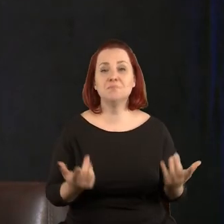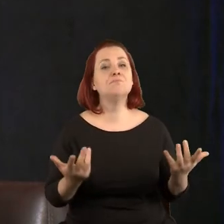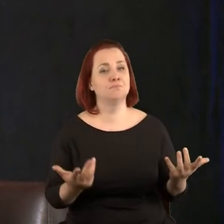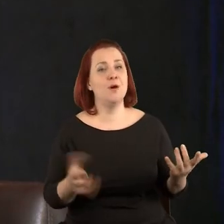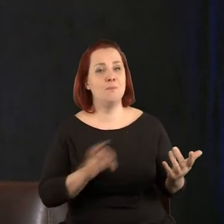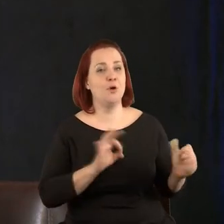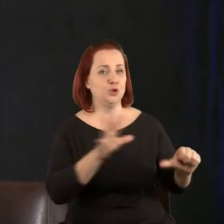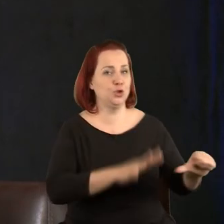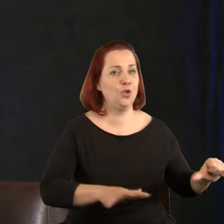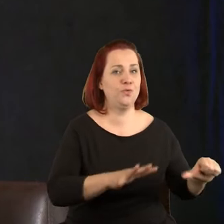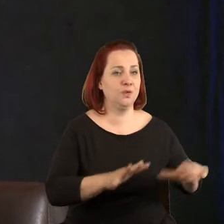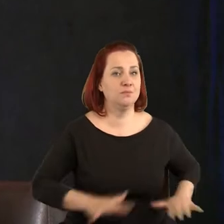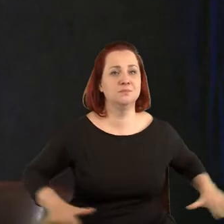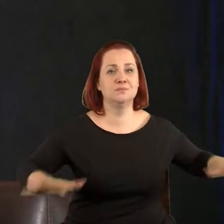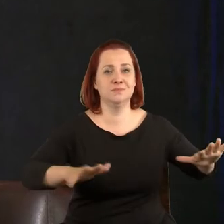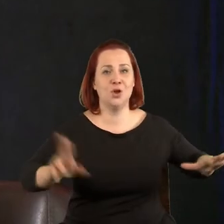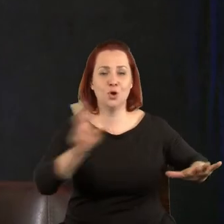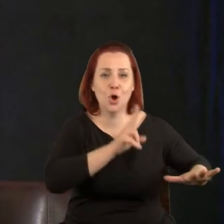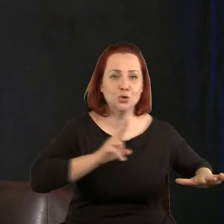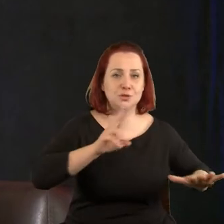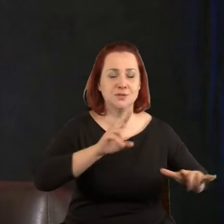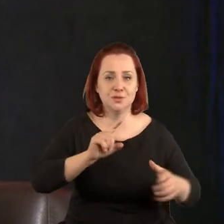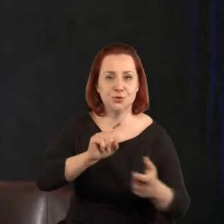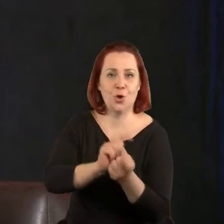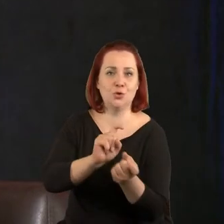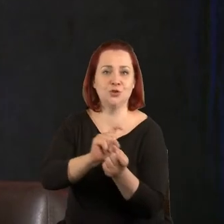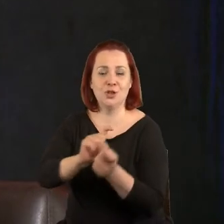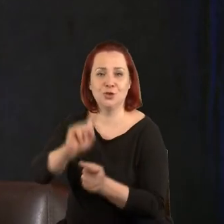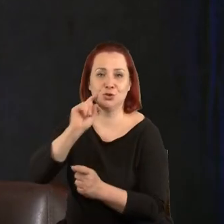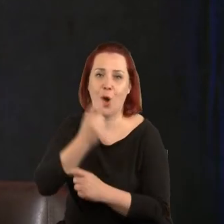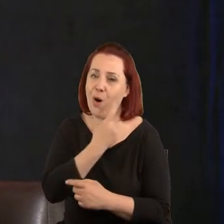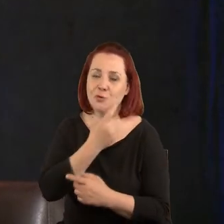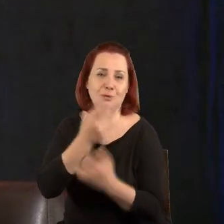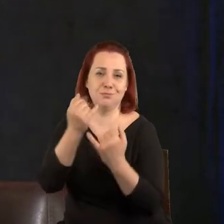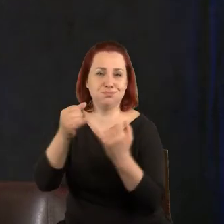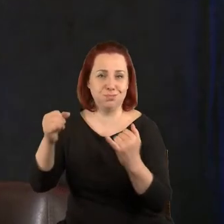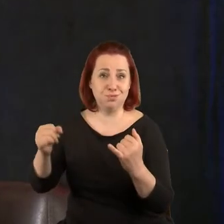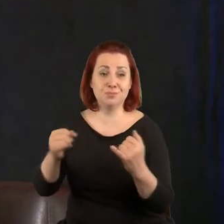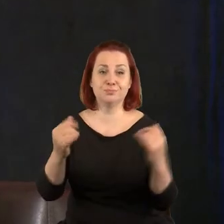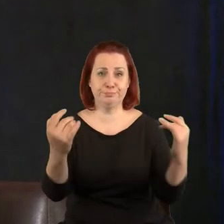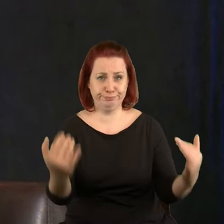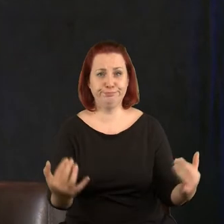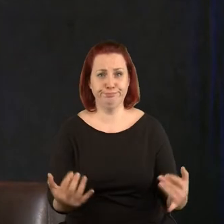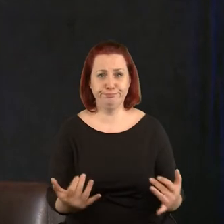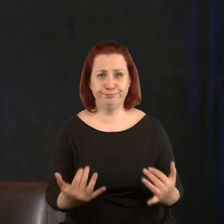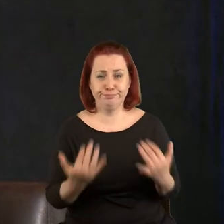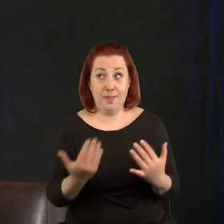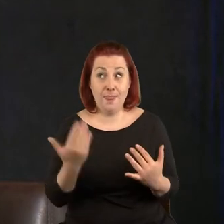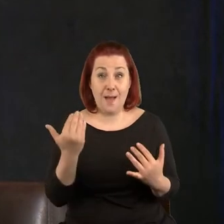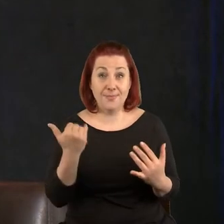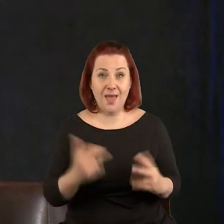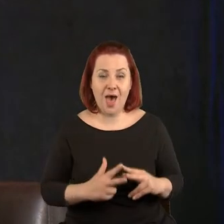to moje środowisko, to moi rodzice, to moi sąsiedzi, to moje ciotki miały na